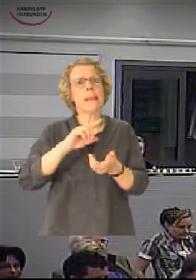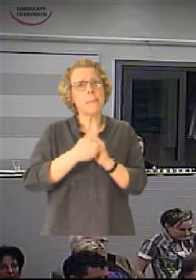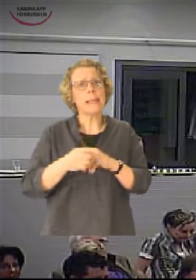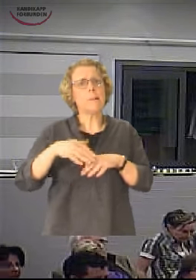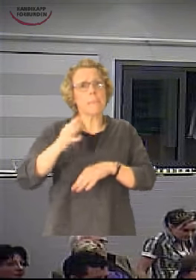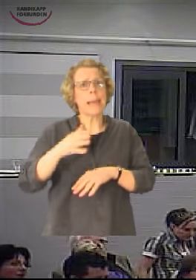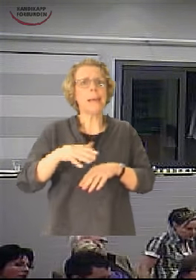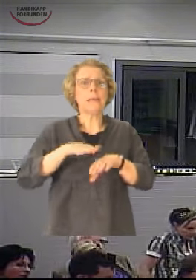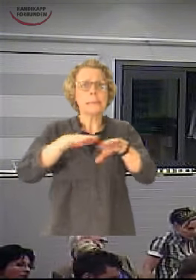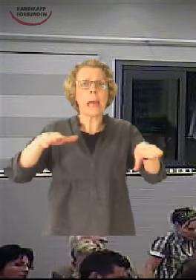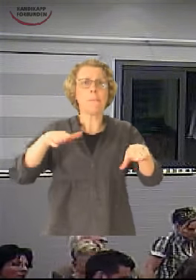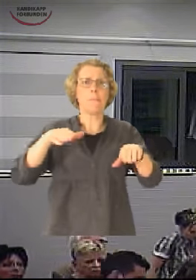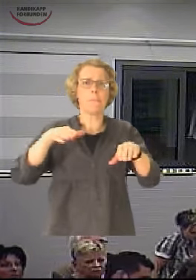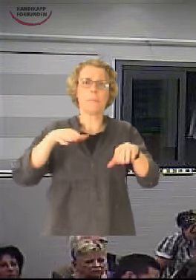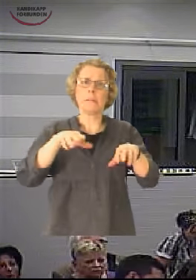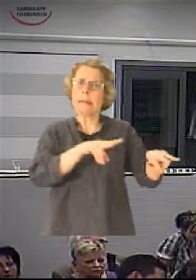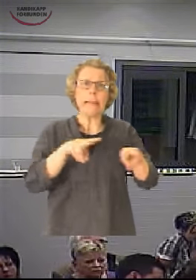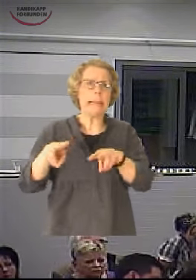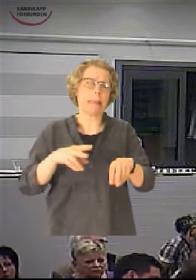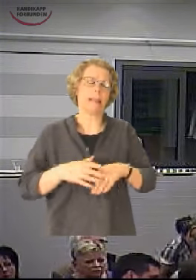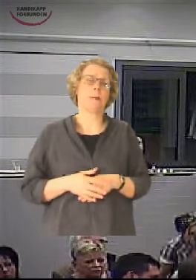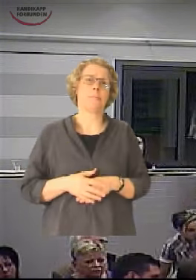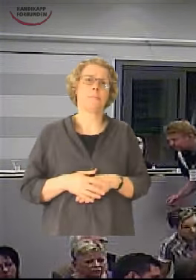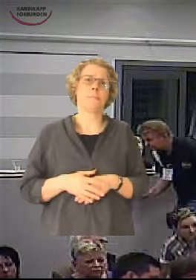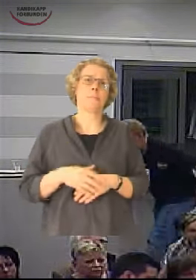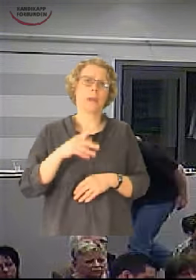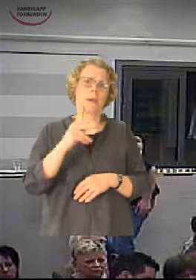jag förstår det hela så är de äldre